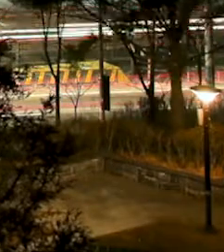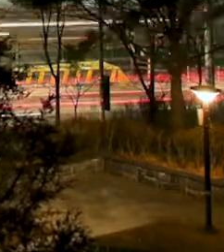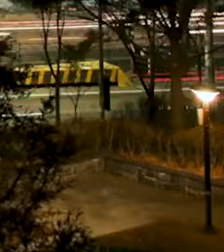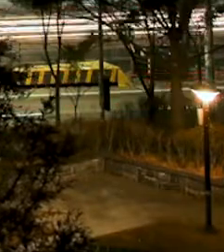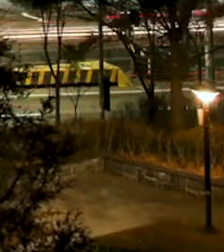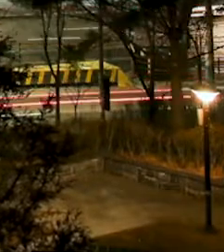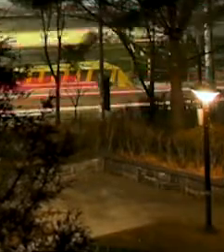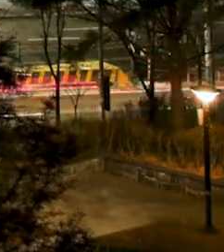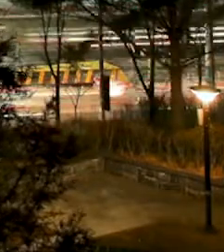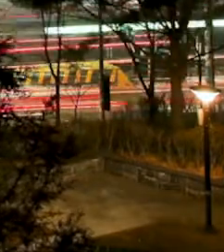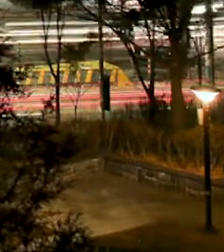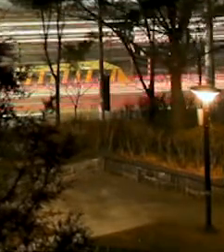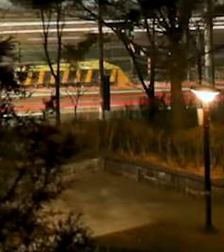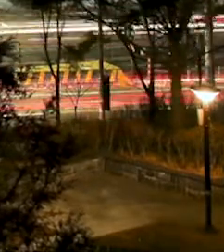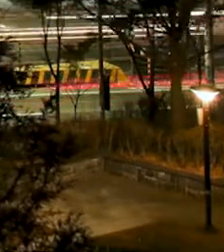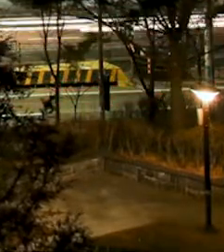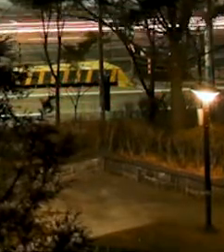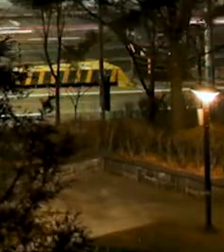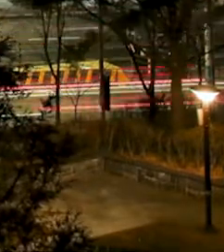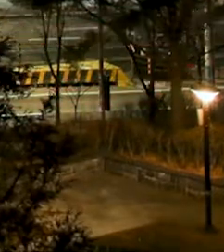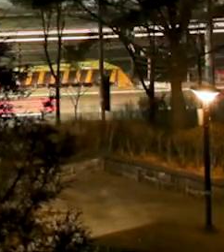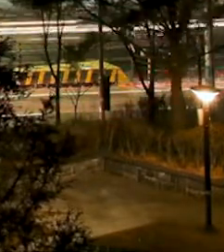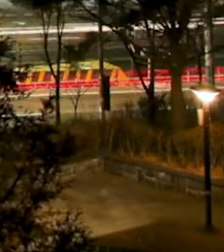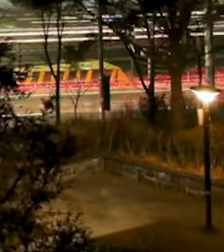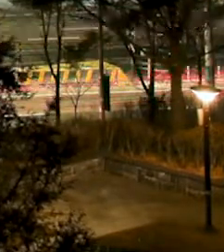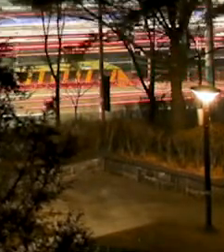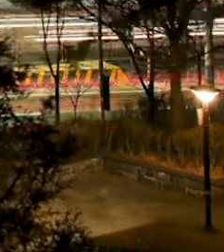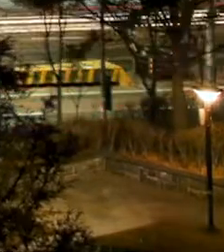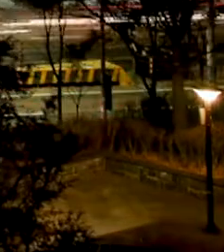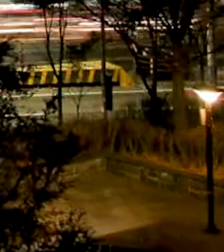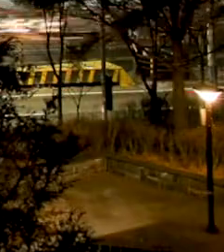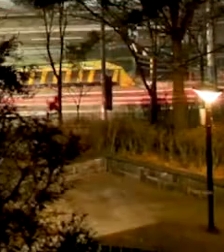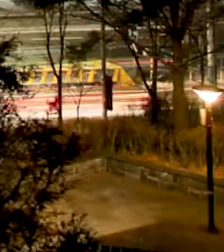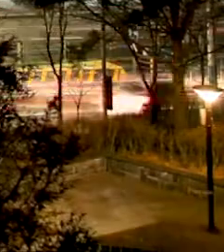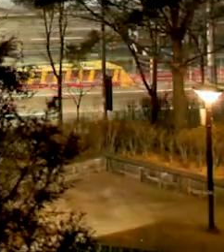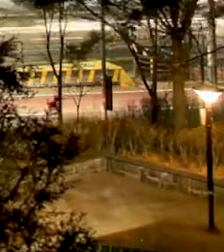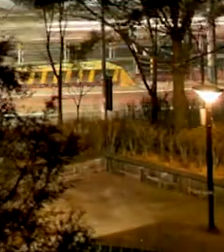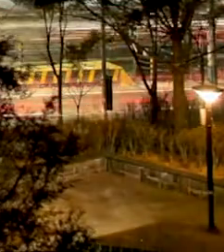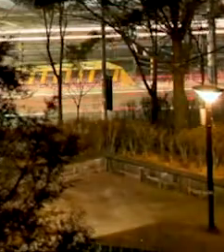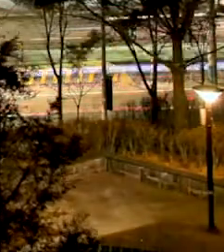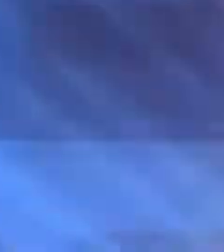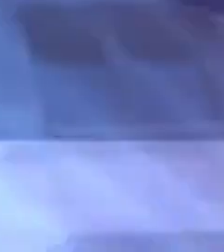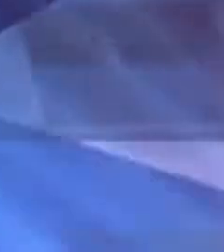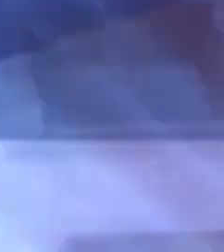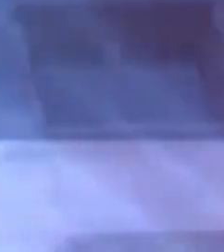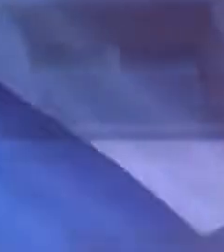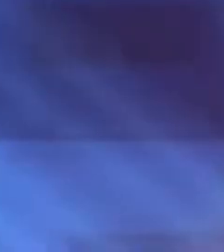상인회와 함께하는 어린이 체험학습, 엄마 아빠 새콤달콤 과일로 놀아요를 진행했습니다.